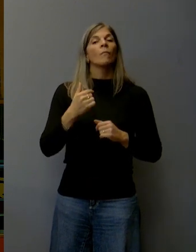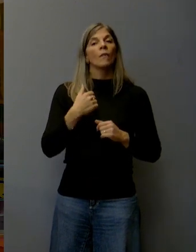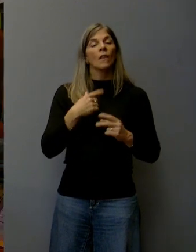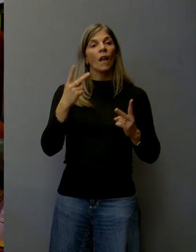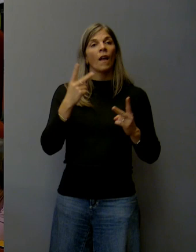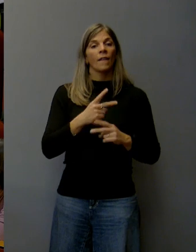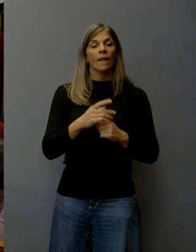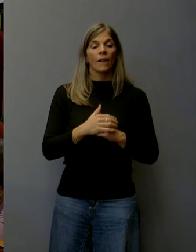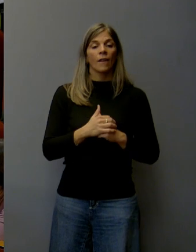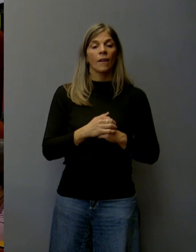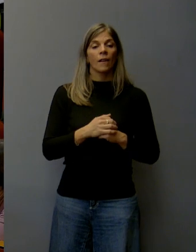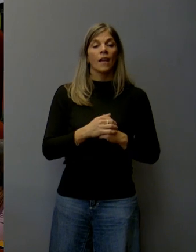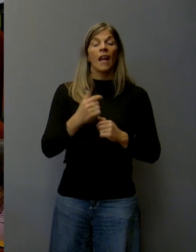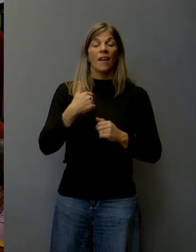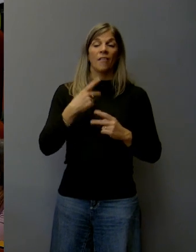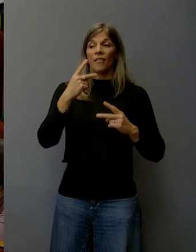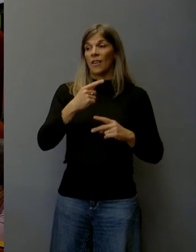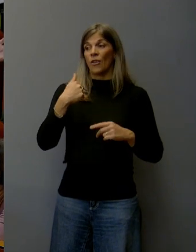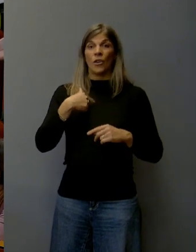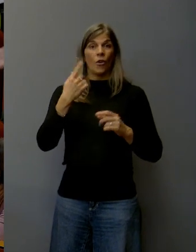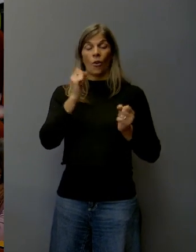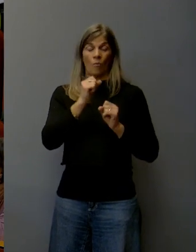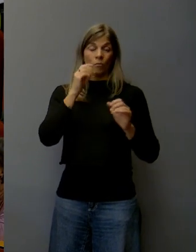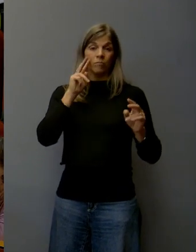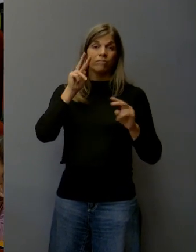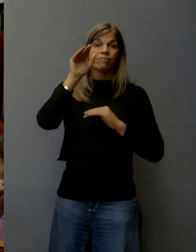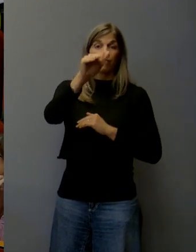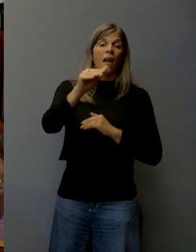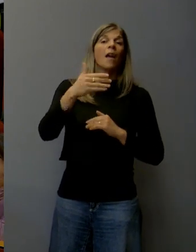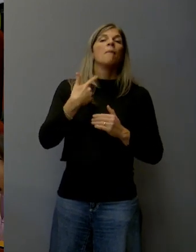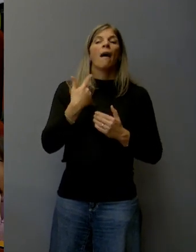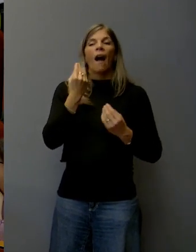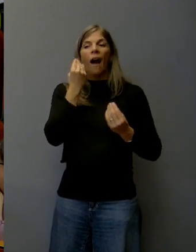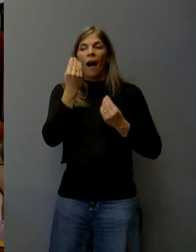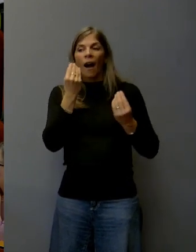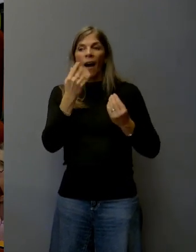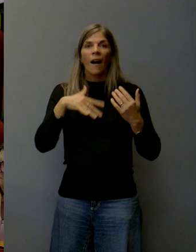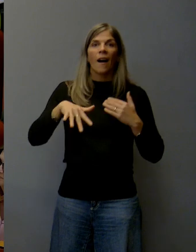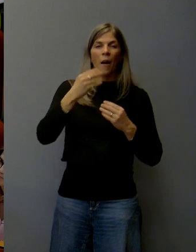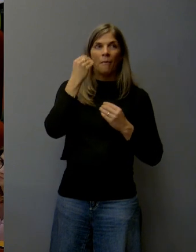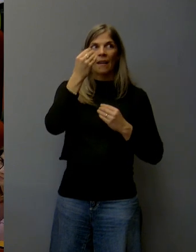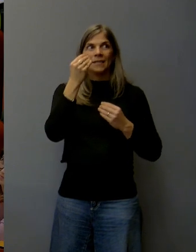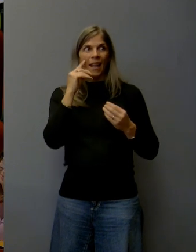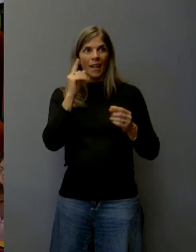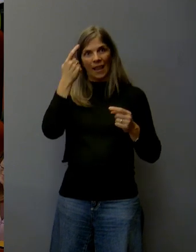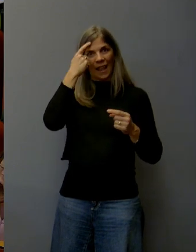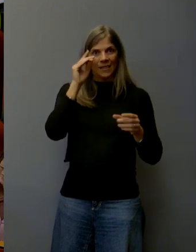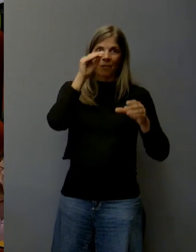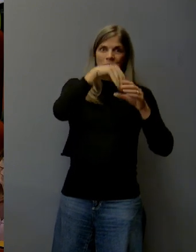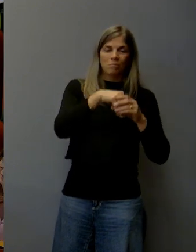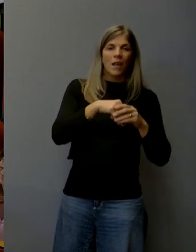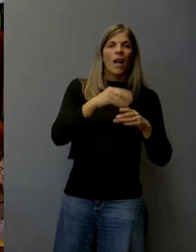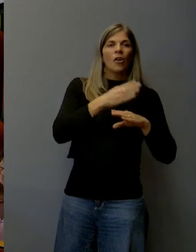da me seppur veggente riuscire a interpretare il pensiero del collega Gandolfo però